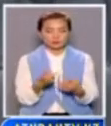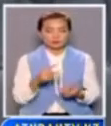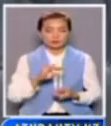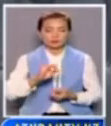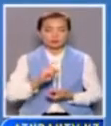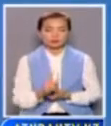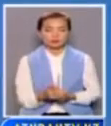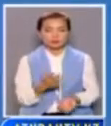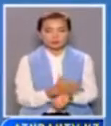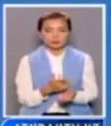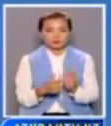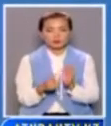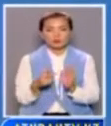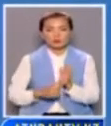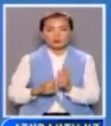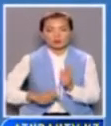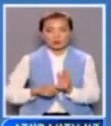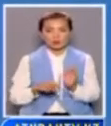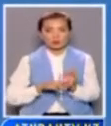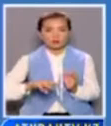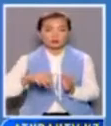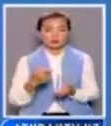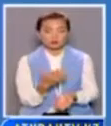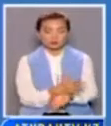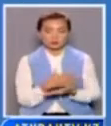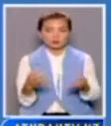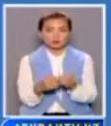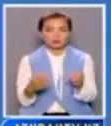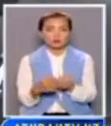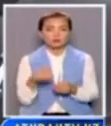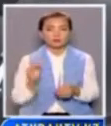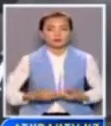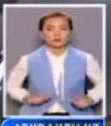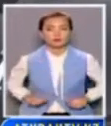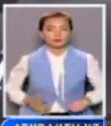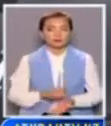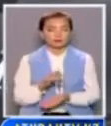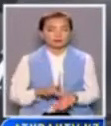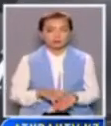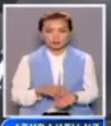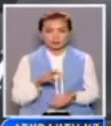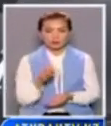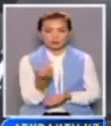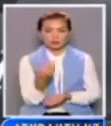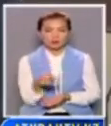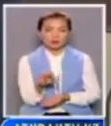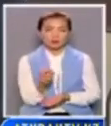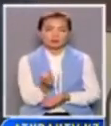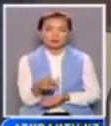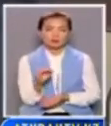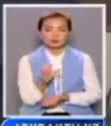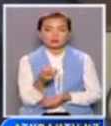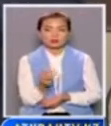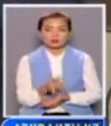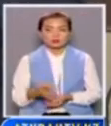Атырау поступило 787 миллионов тенге. Более 15 тысяч жителям города Атырау, Макатского, Махамбетского и